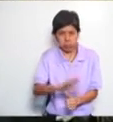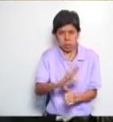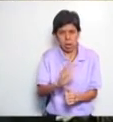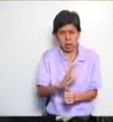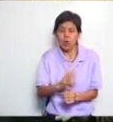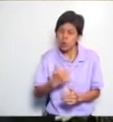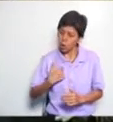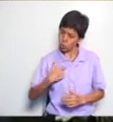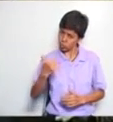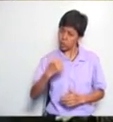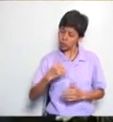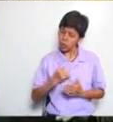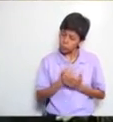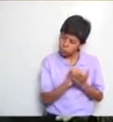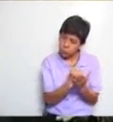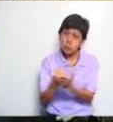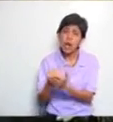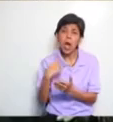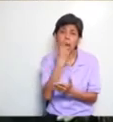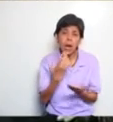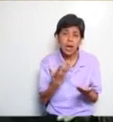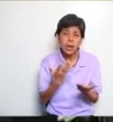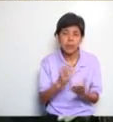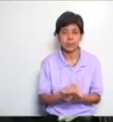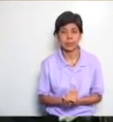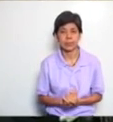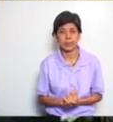แบ่งความโคดคนอื่นบ้าง ทั้งหมดเพอใครครัผม